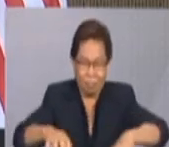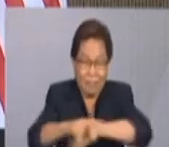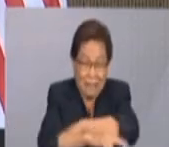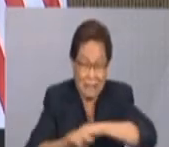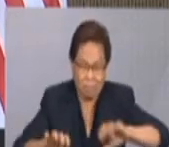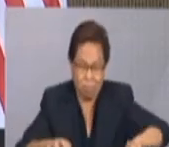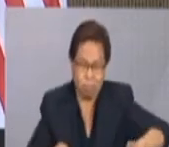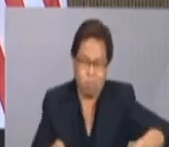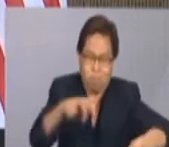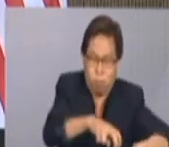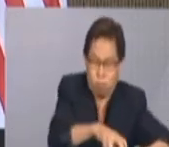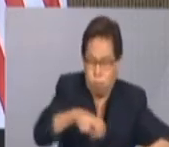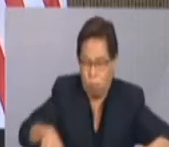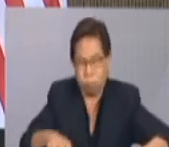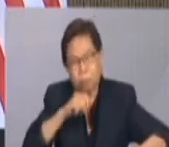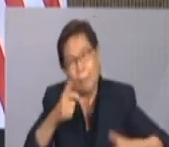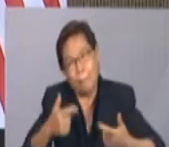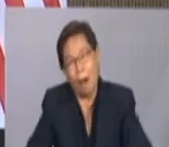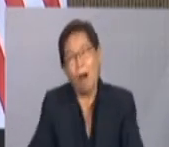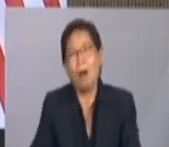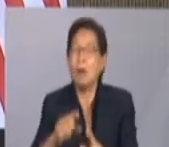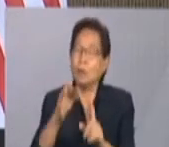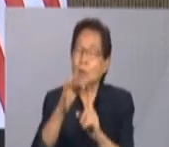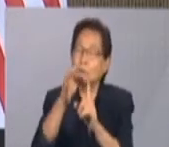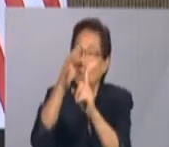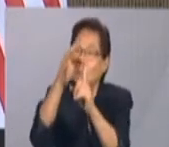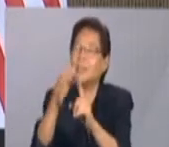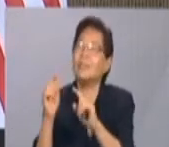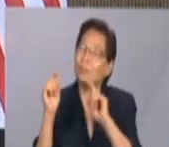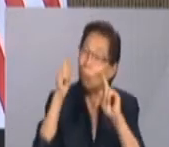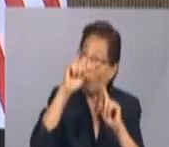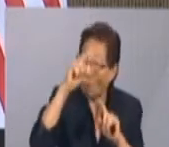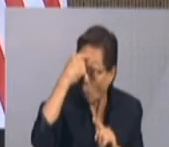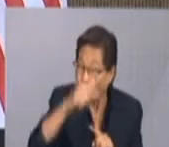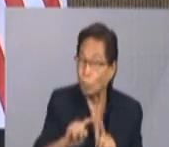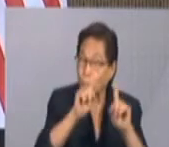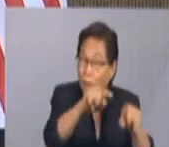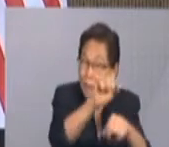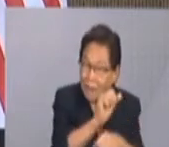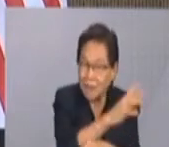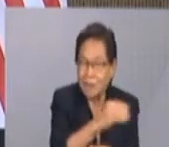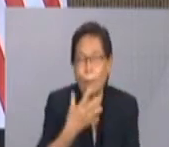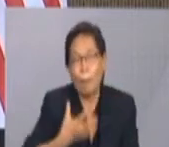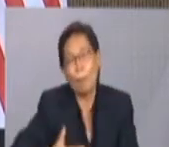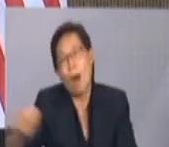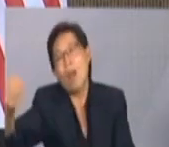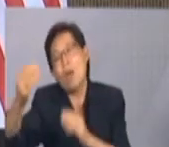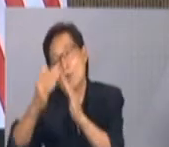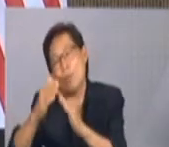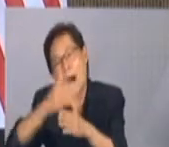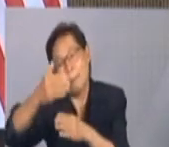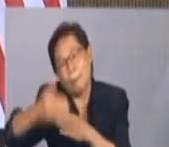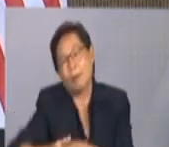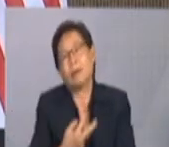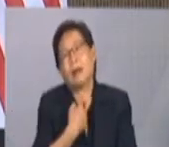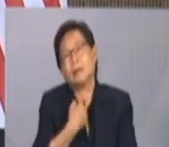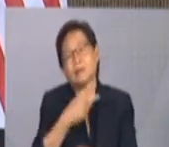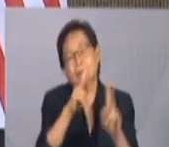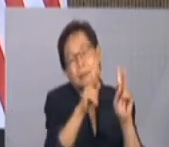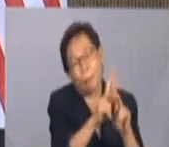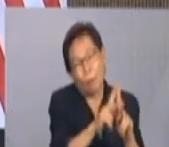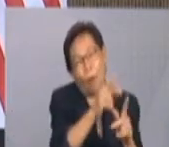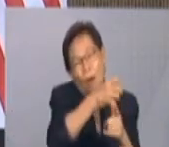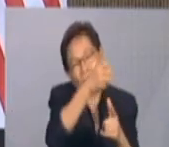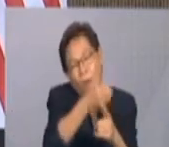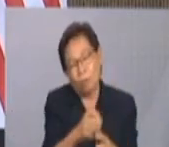kecuali untuk tujuan HD bekerja dan pulang semula ke rumah sendiri setelah terkandas di kampung